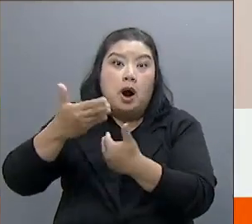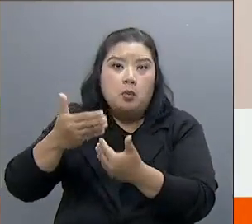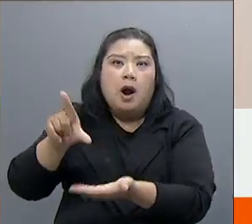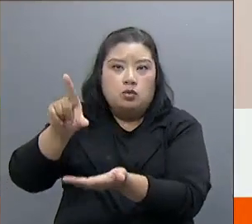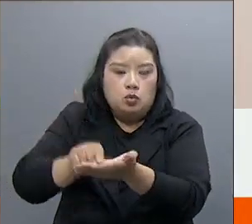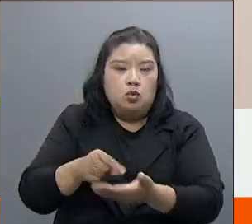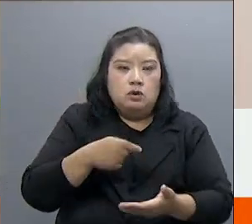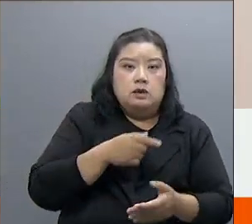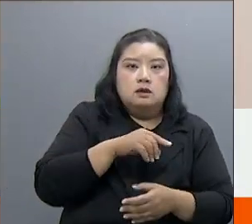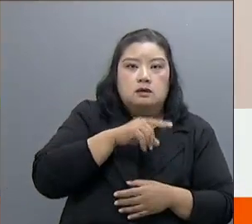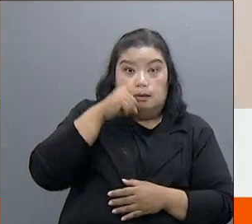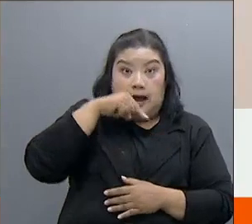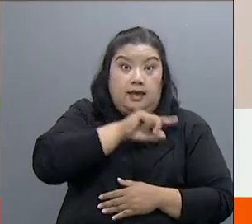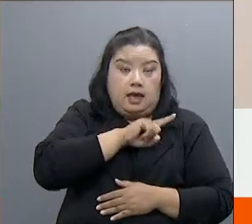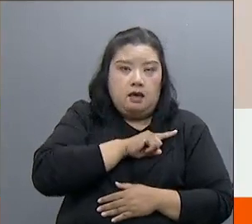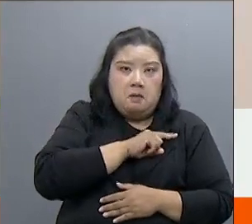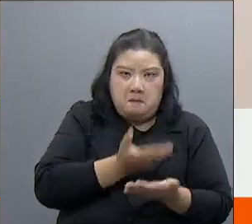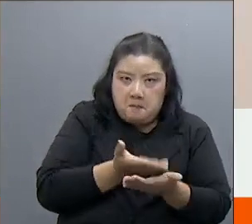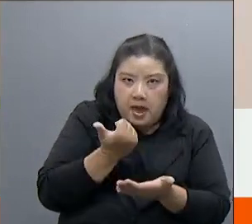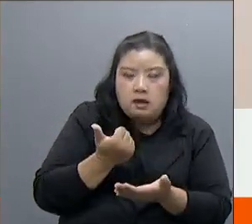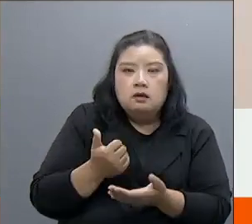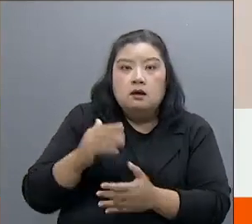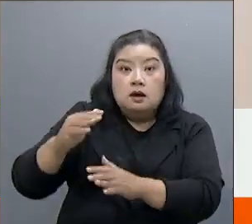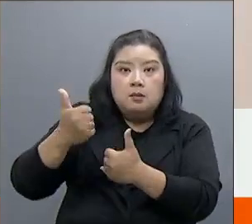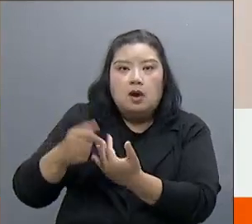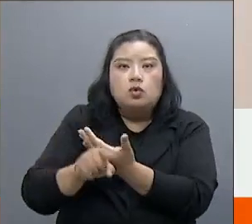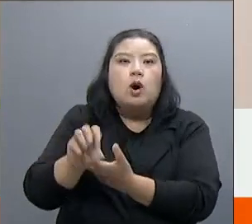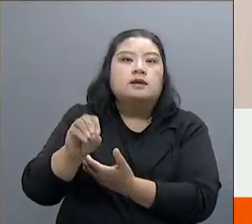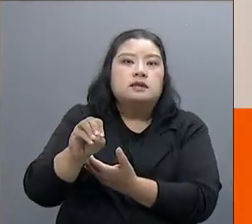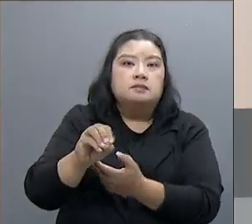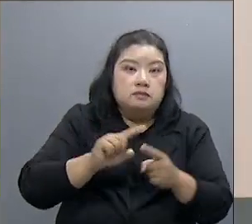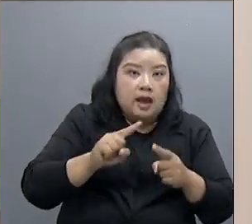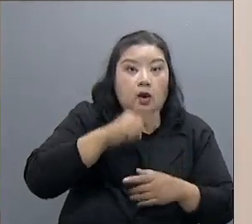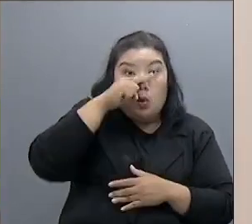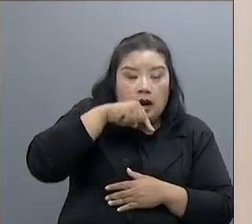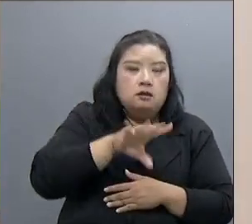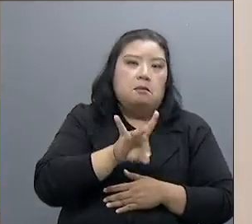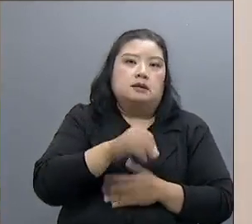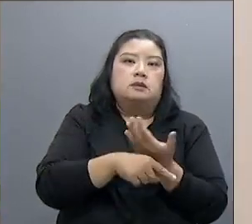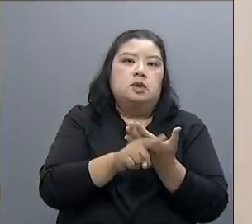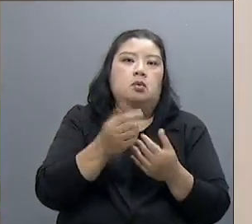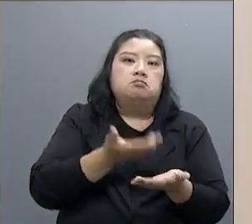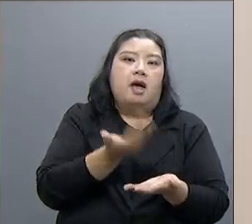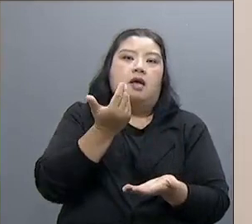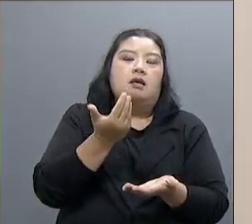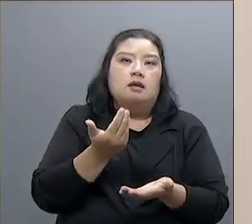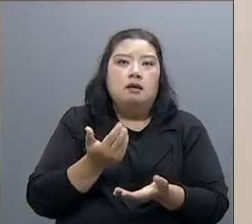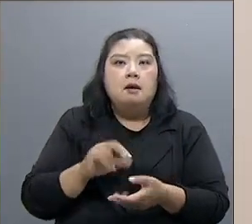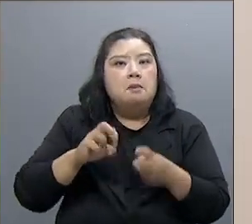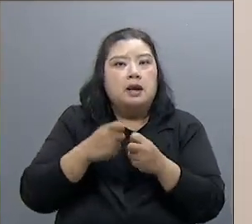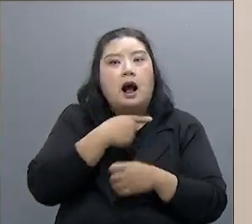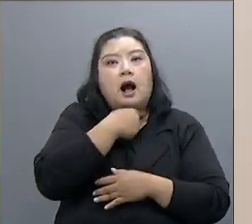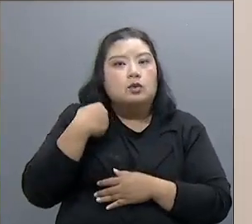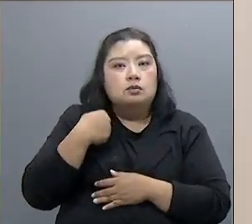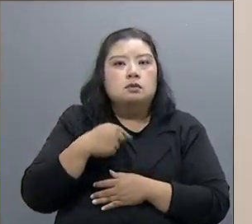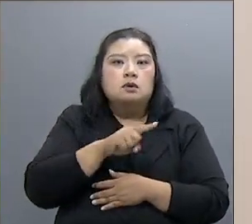าทต่อกิโลกรัมสวนทางกับต้นทุนผู้เลี้ยงรายย่อยในประเทศนะครับที่สูงกว่า80บาทต่อกิโลกรัมภาระขาดทุนดังกล่าวนะครับส่งผลให้ผู้เลี้